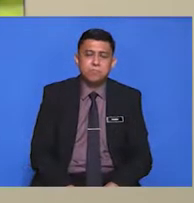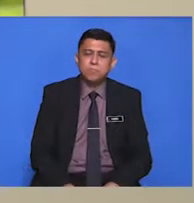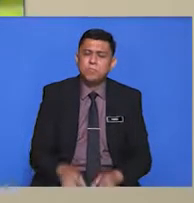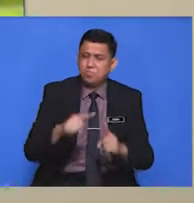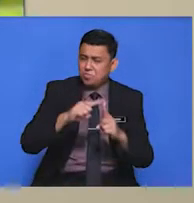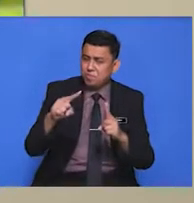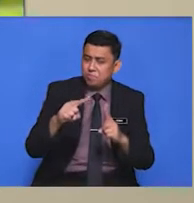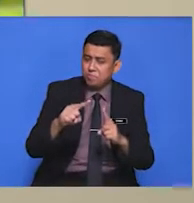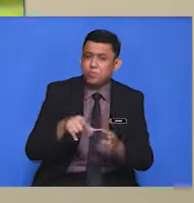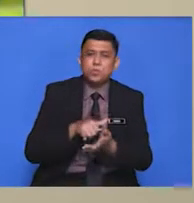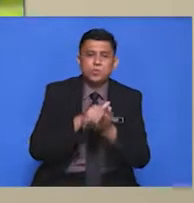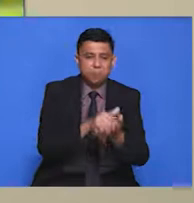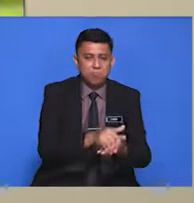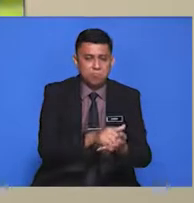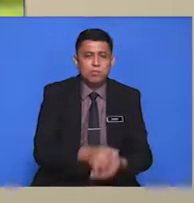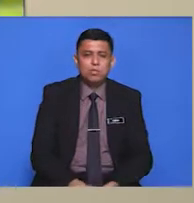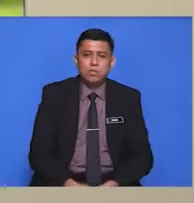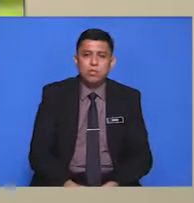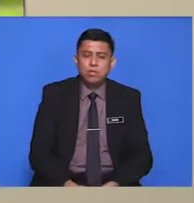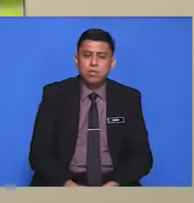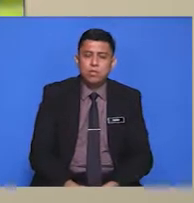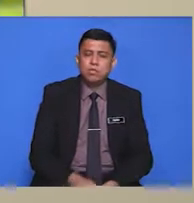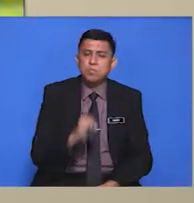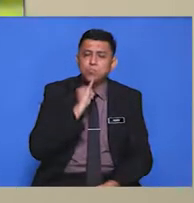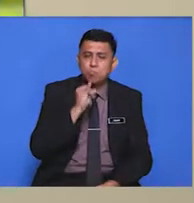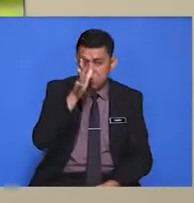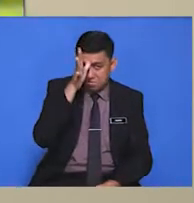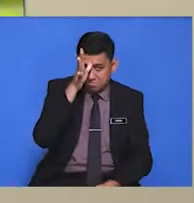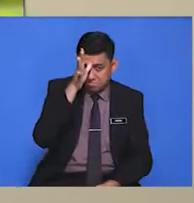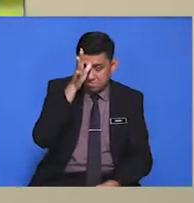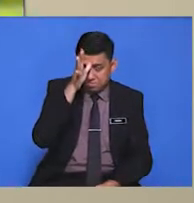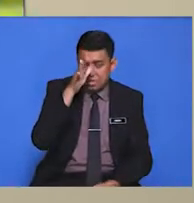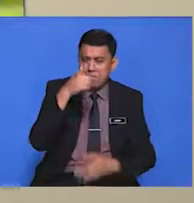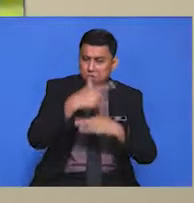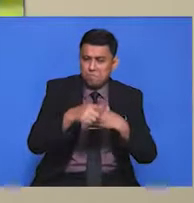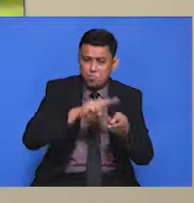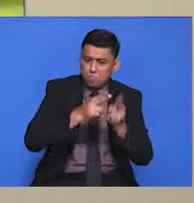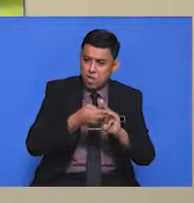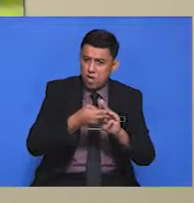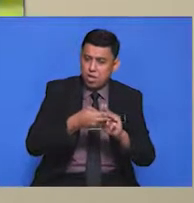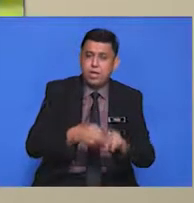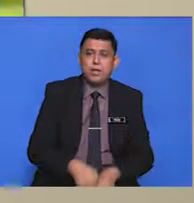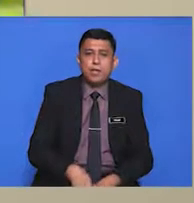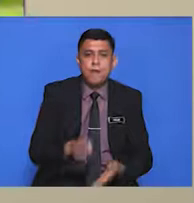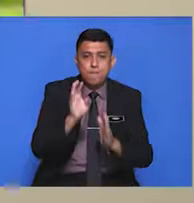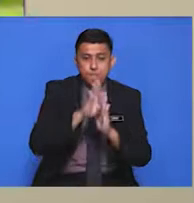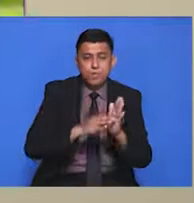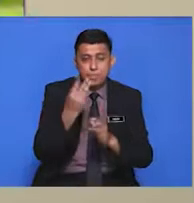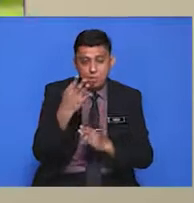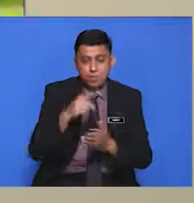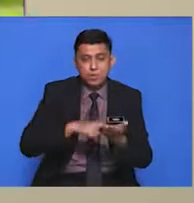Namun begitu, tanggapan ibu dan ayah Talia berubah beberapa minggu selepas itu. Kisah ahli-ahli